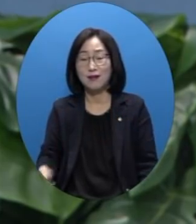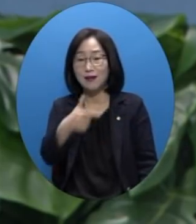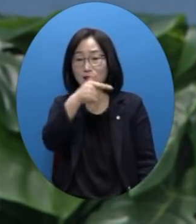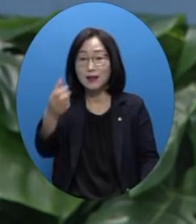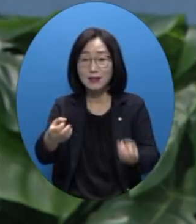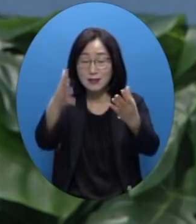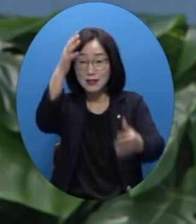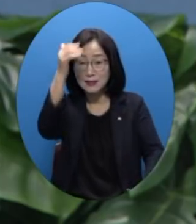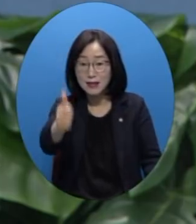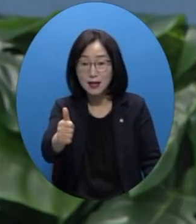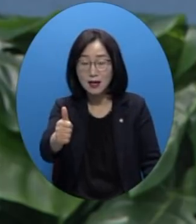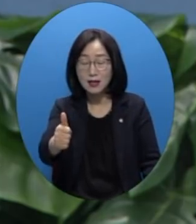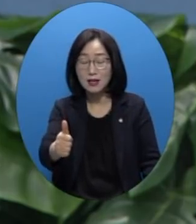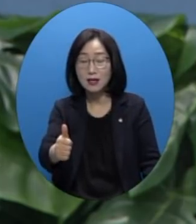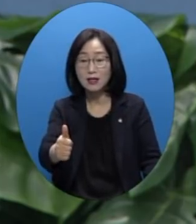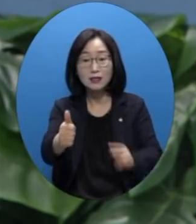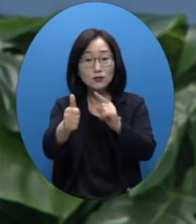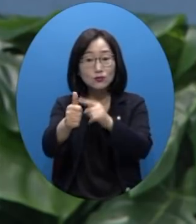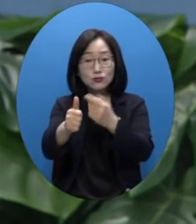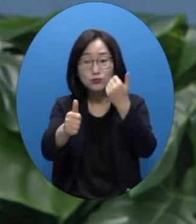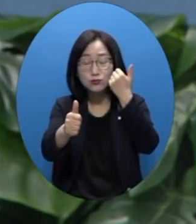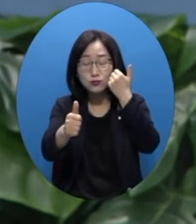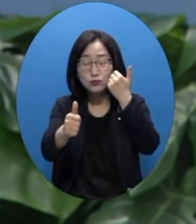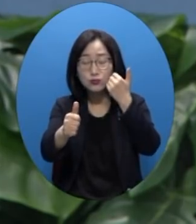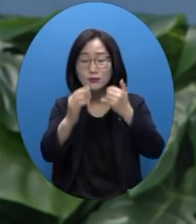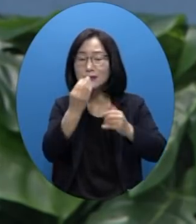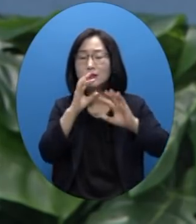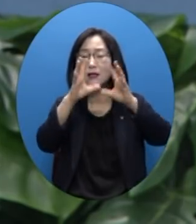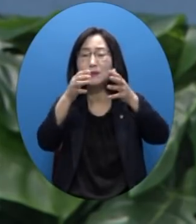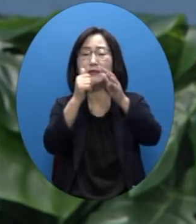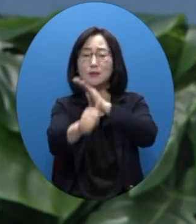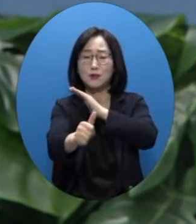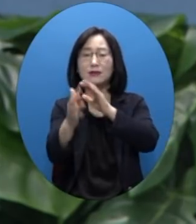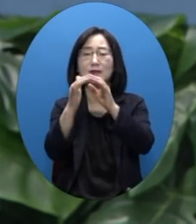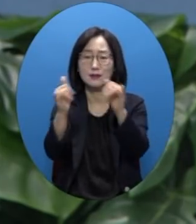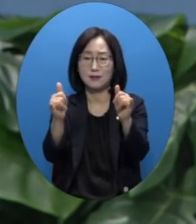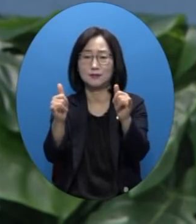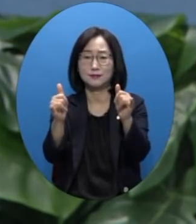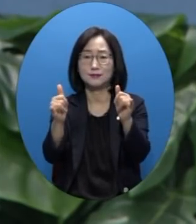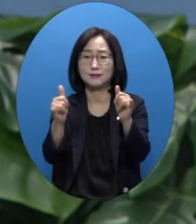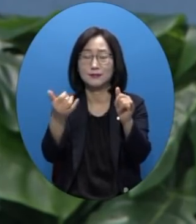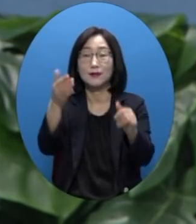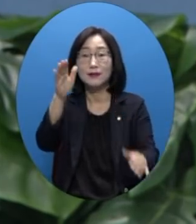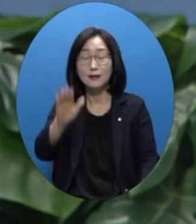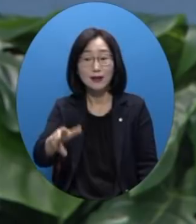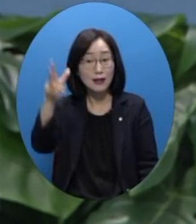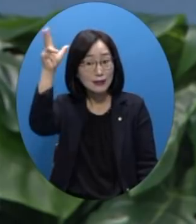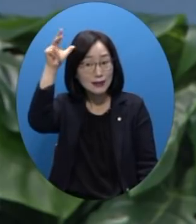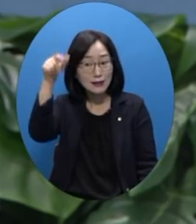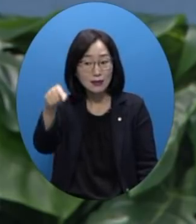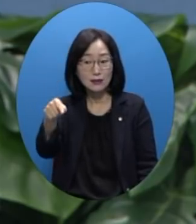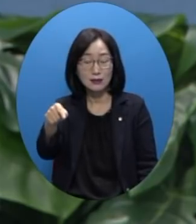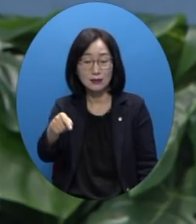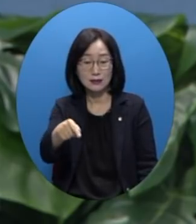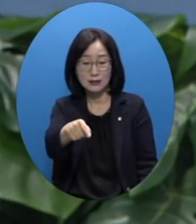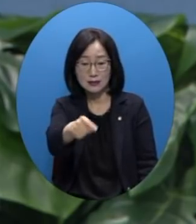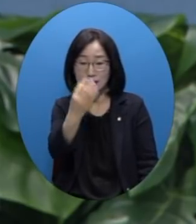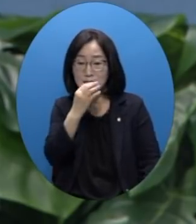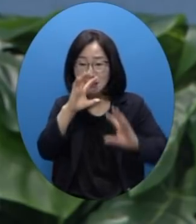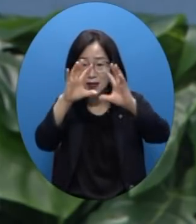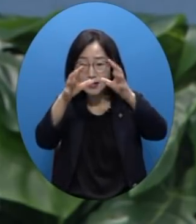대제사장 여호수아는 바로 그 이스라엘 민족을 대표하는 인물입니다. 그런데 사탄이 그 그슬린 나무처럼 된